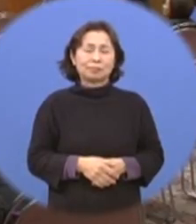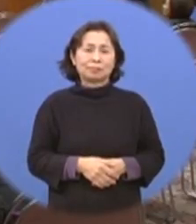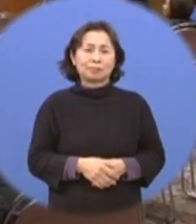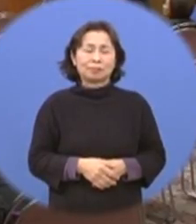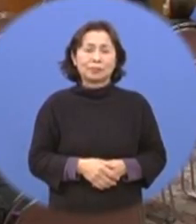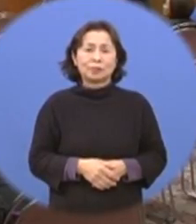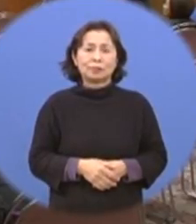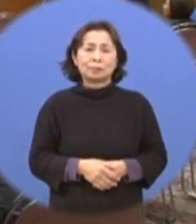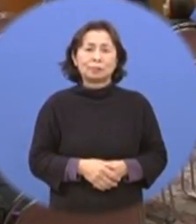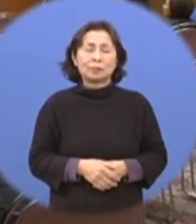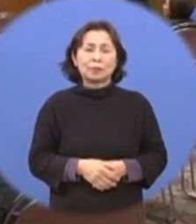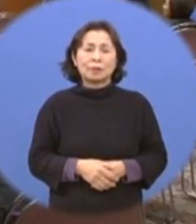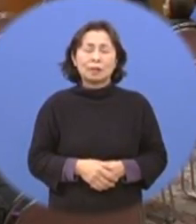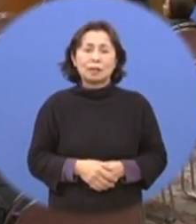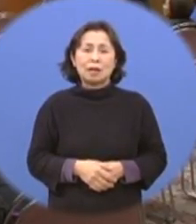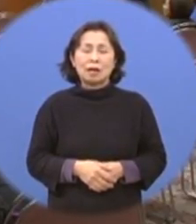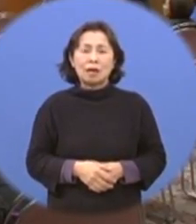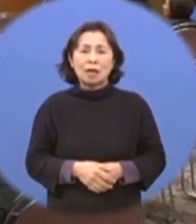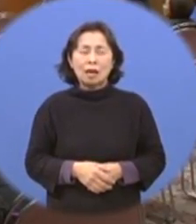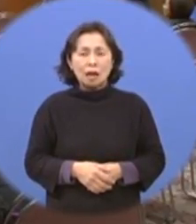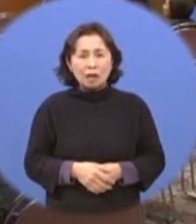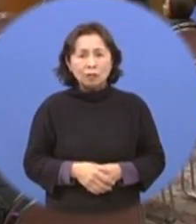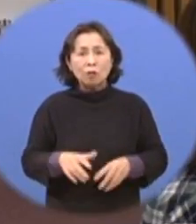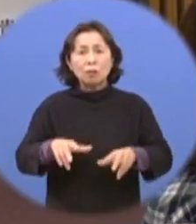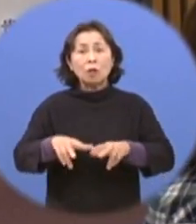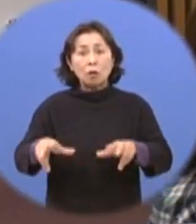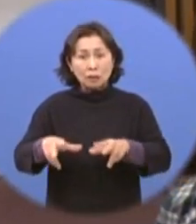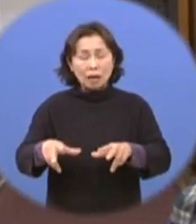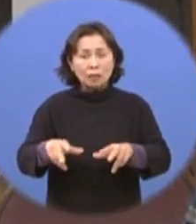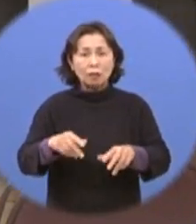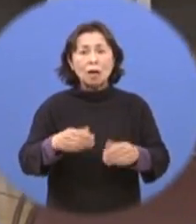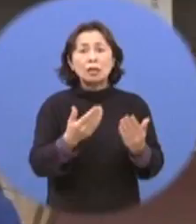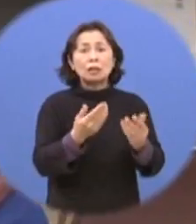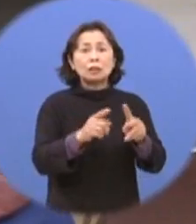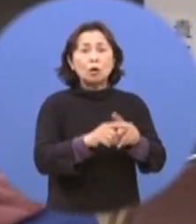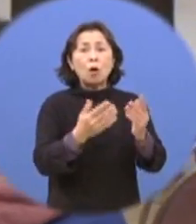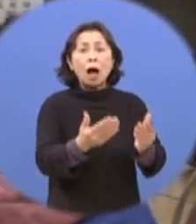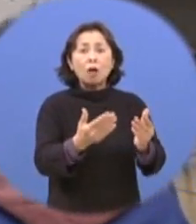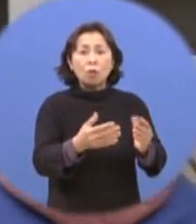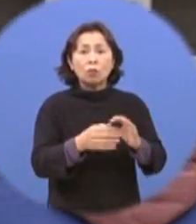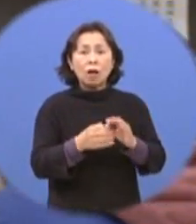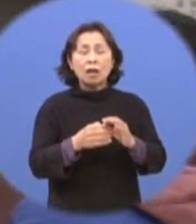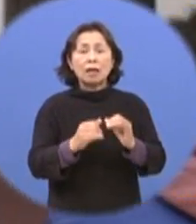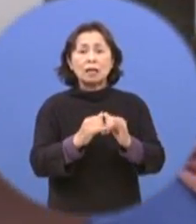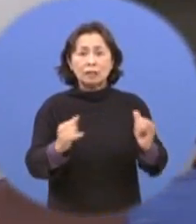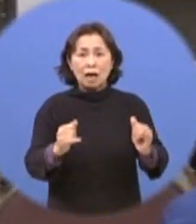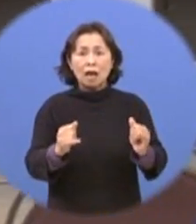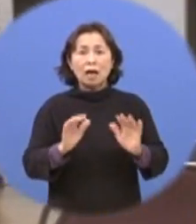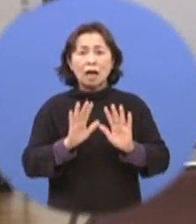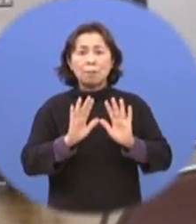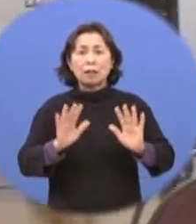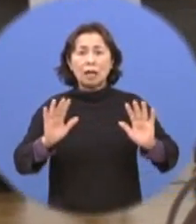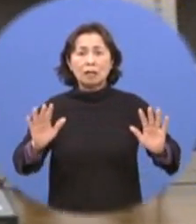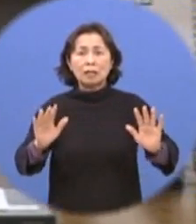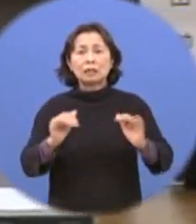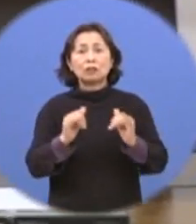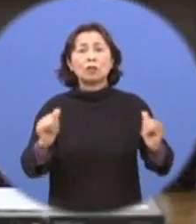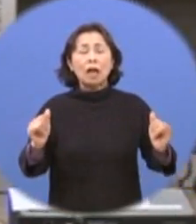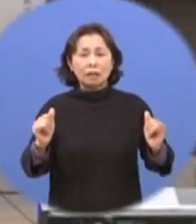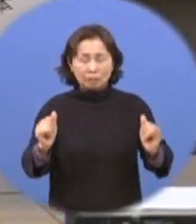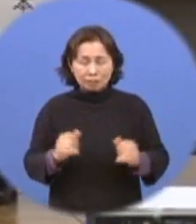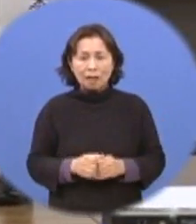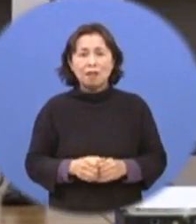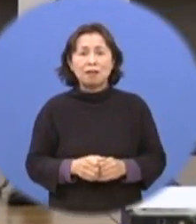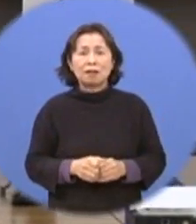講演の後は自治会や小学校関係者などパネリストに迎え災害準備と飼い主責任とはをテーマ